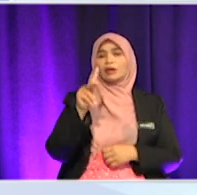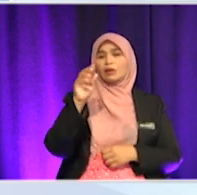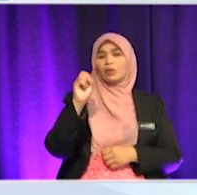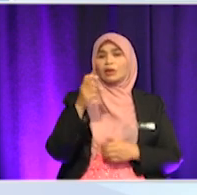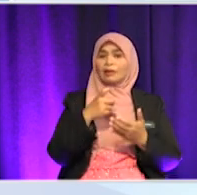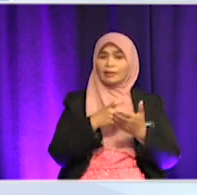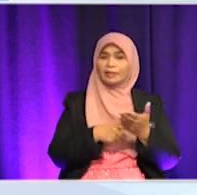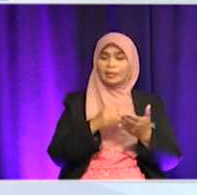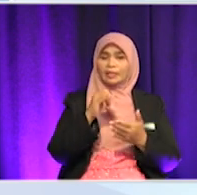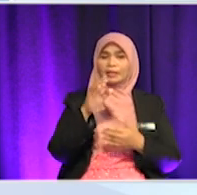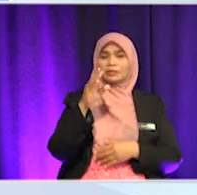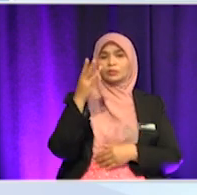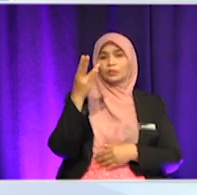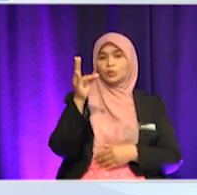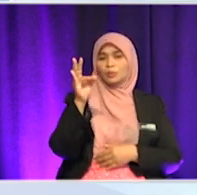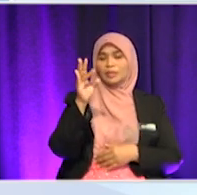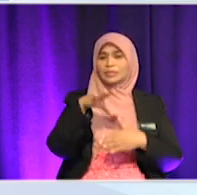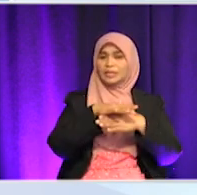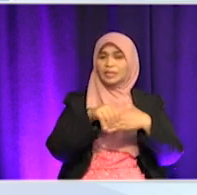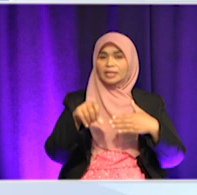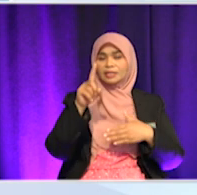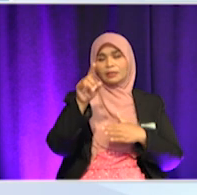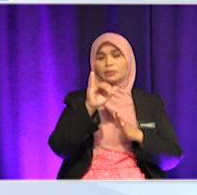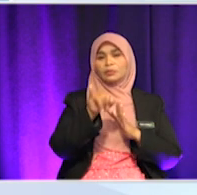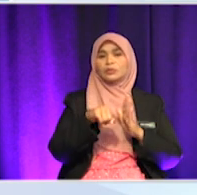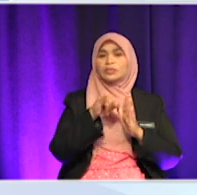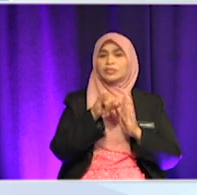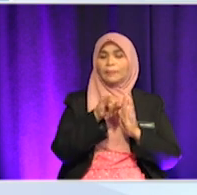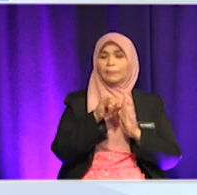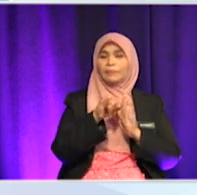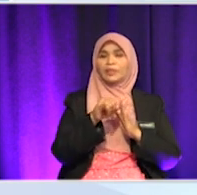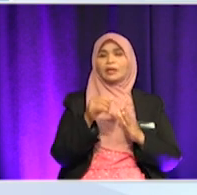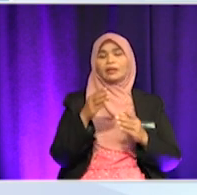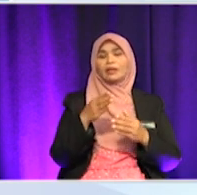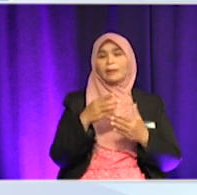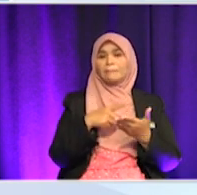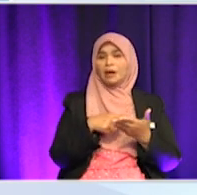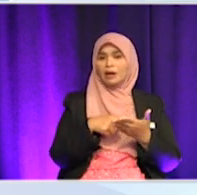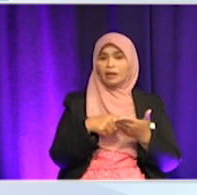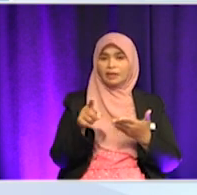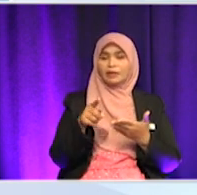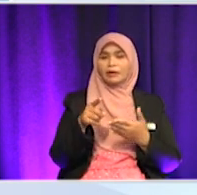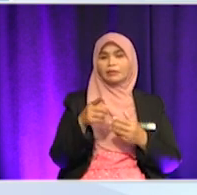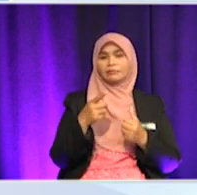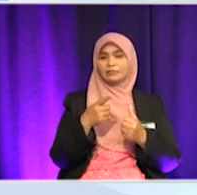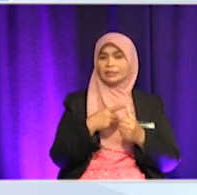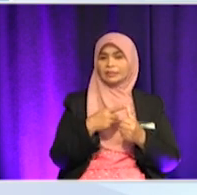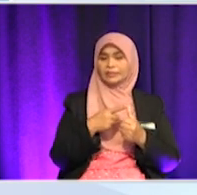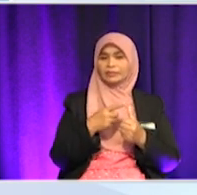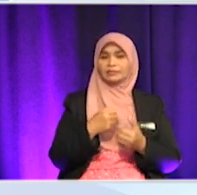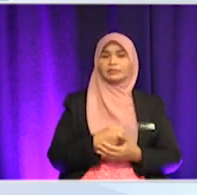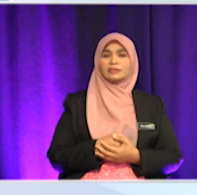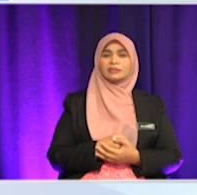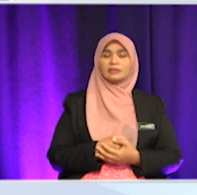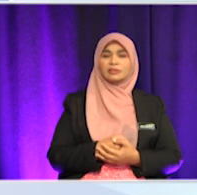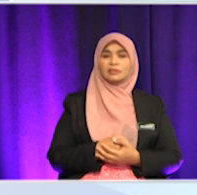ialah RM17 sejam, manakala deposit ialah RM50 bagi setiap sewaan. Okey, ada dua soalan